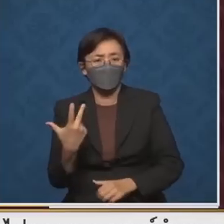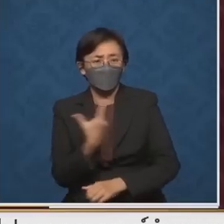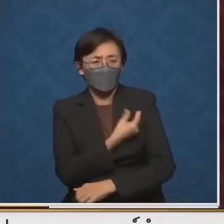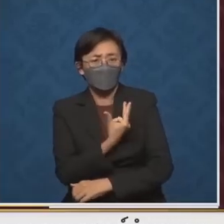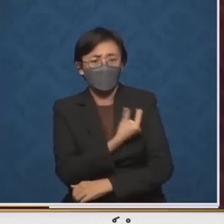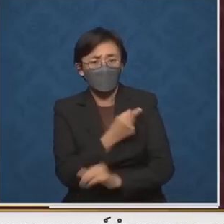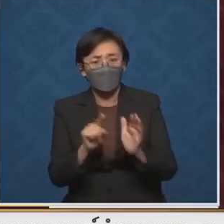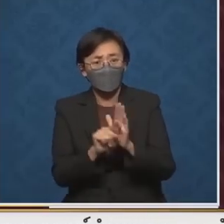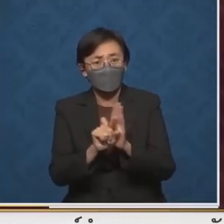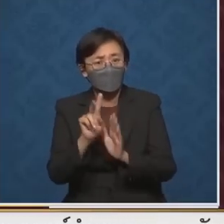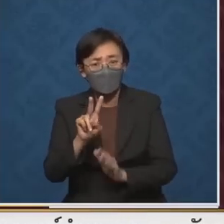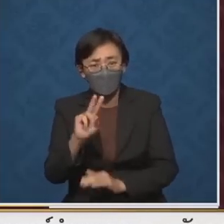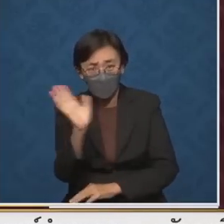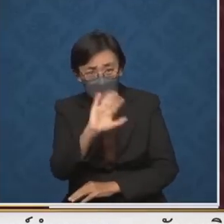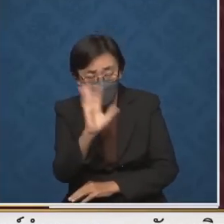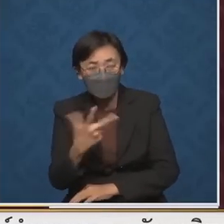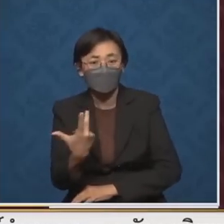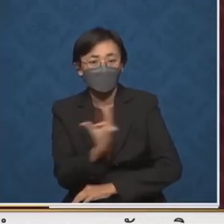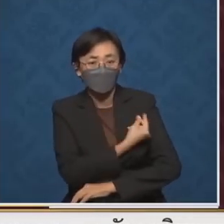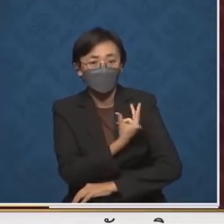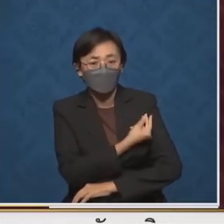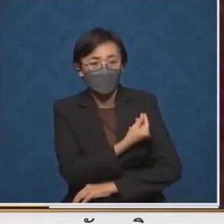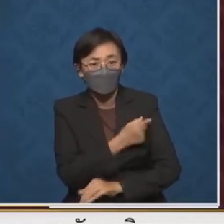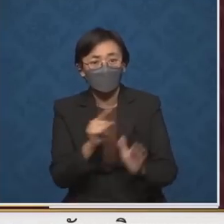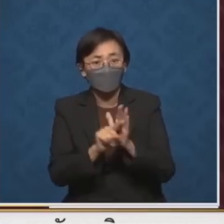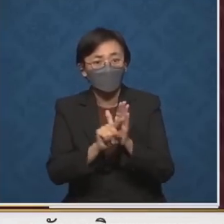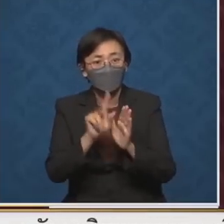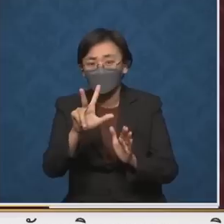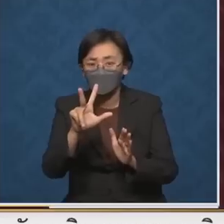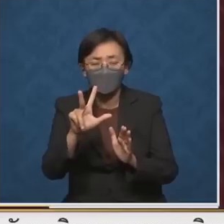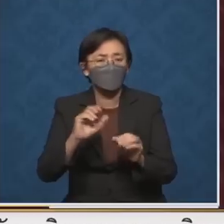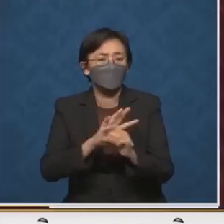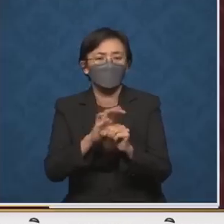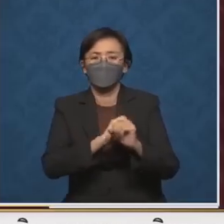สามเข็ก็เอาไม่อยู่ครัไปดูแผ่นต่อไป